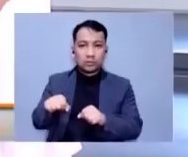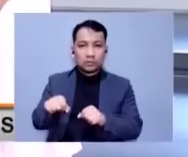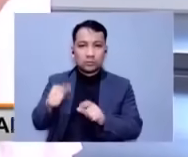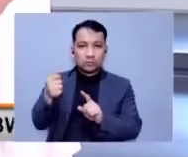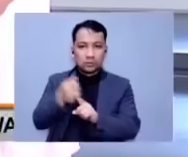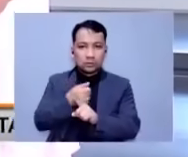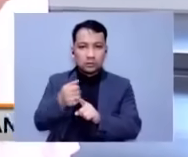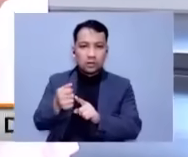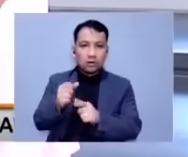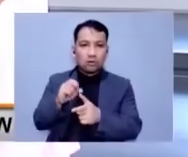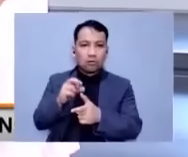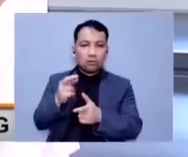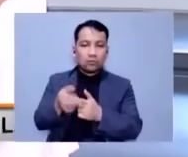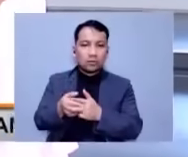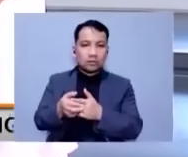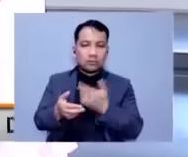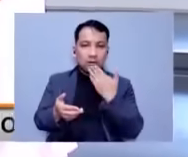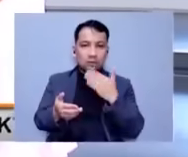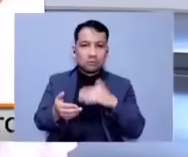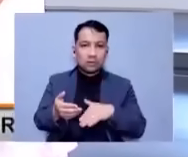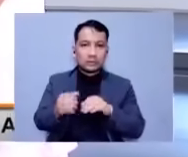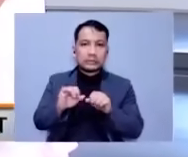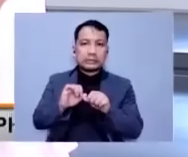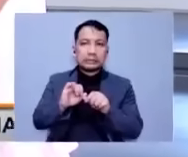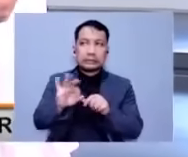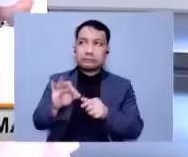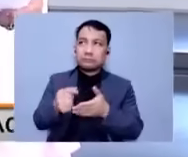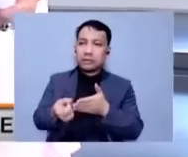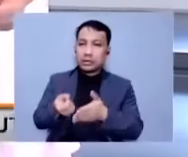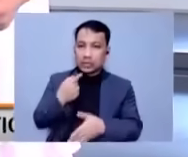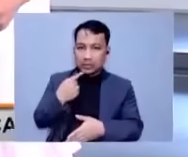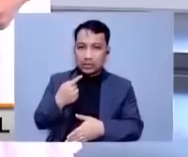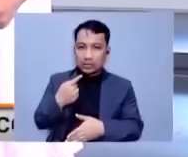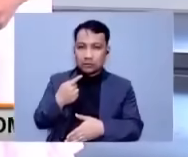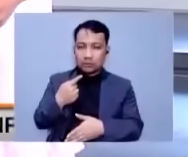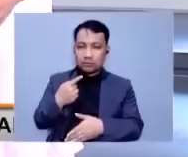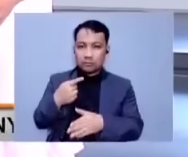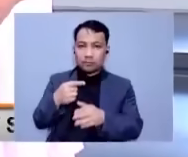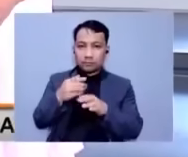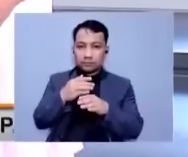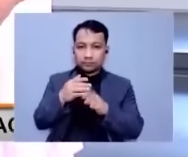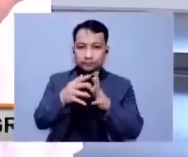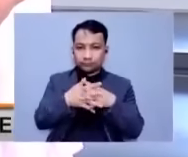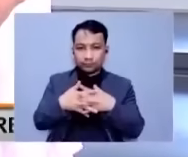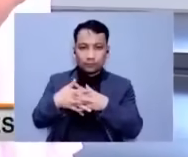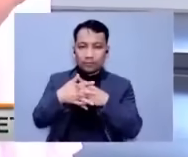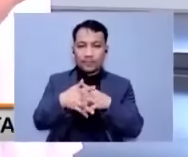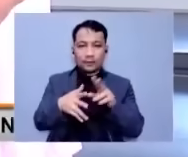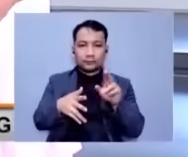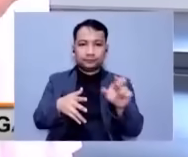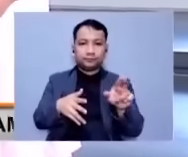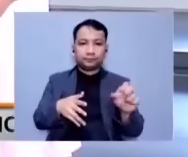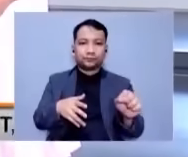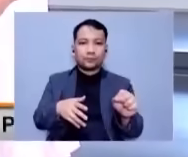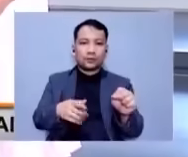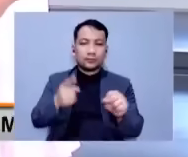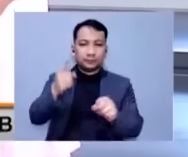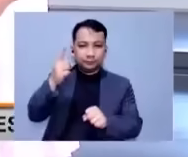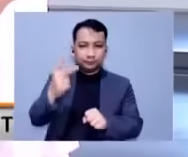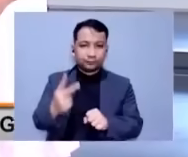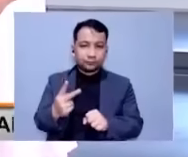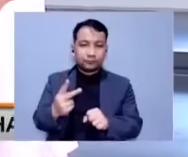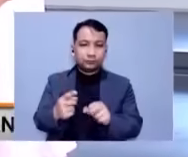di kaya'y makasama kung basta na lang iinumin. Sa Amerika nga, sinasabing mahigit kalahati ng mga